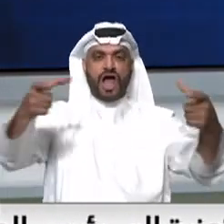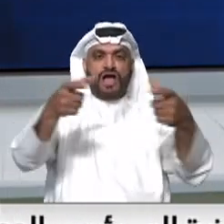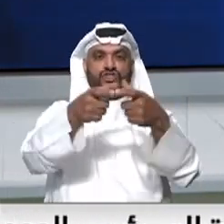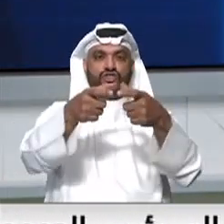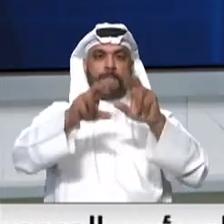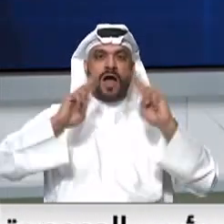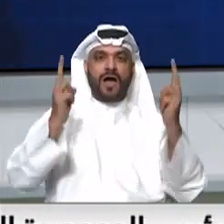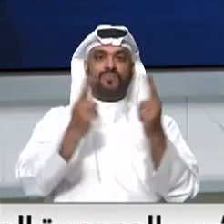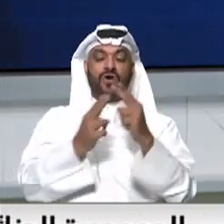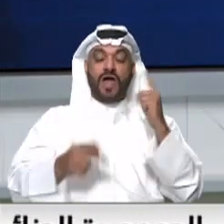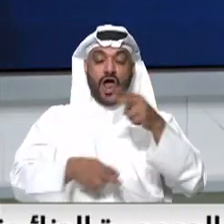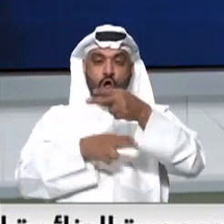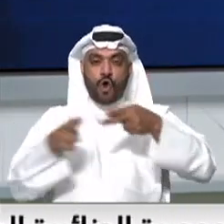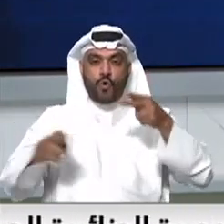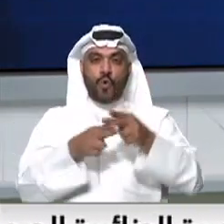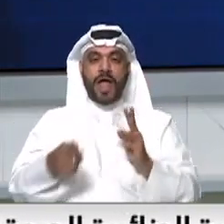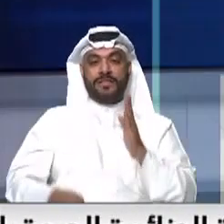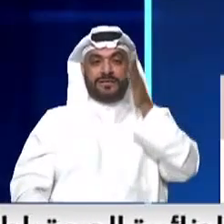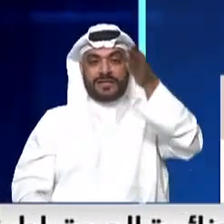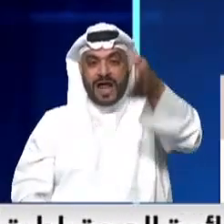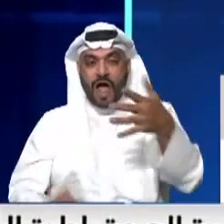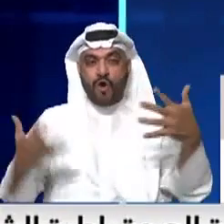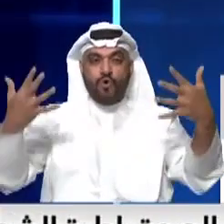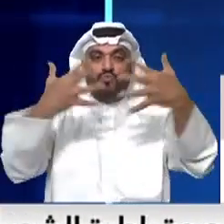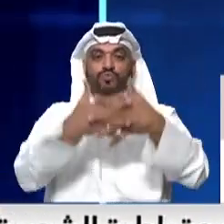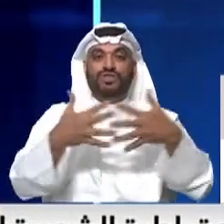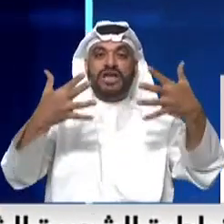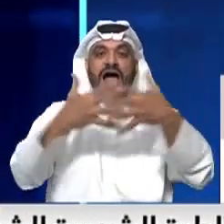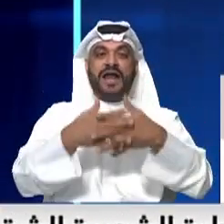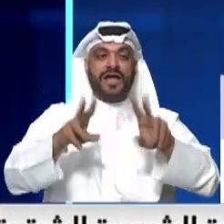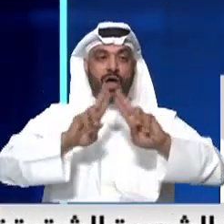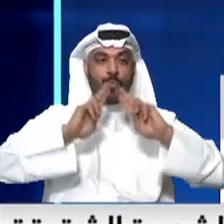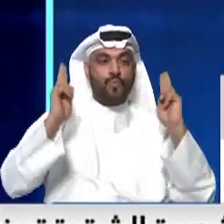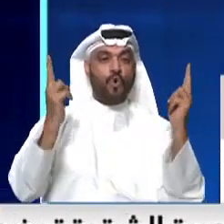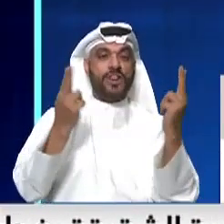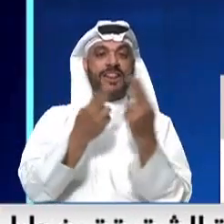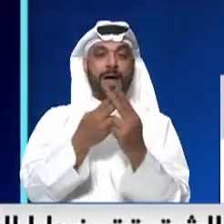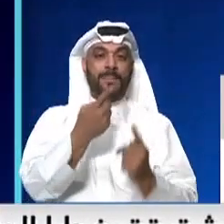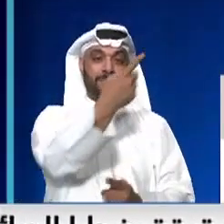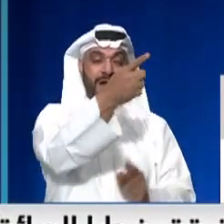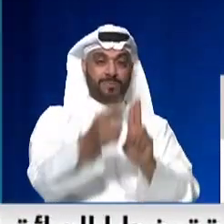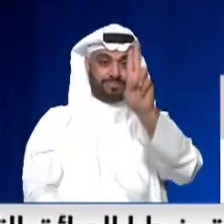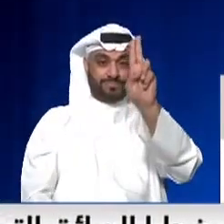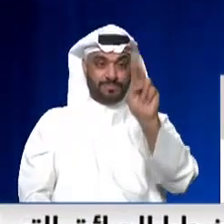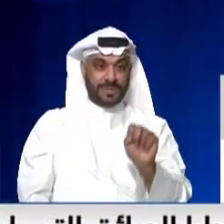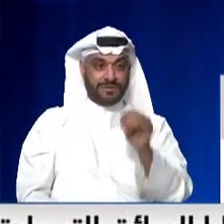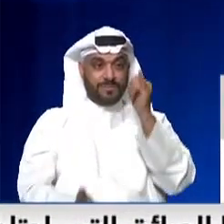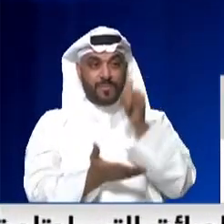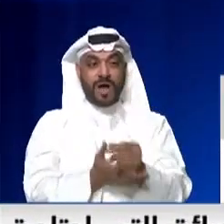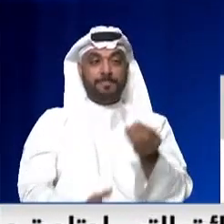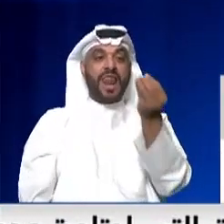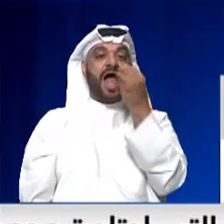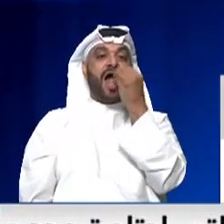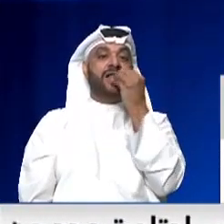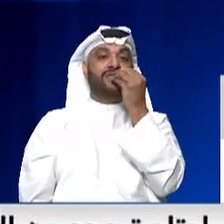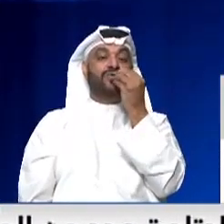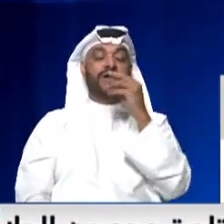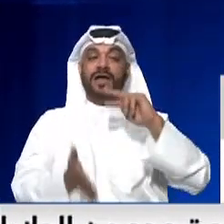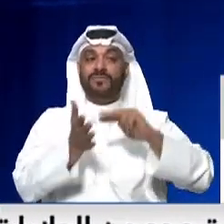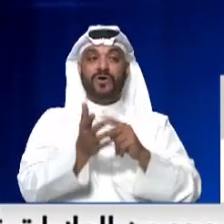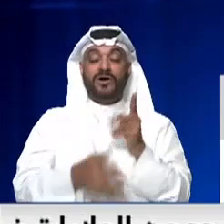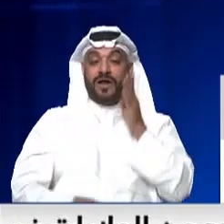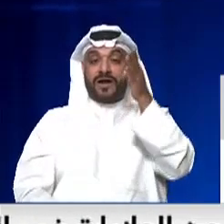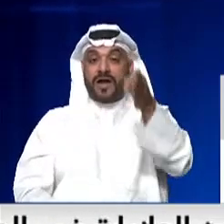وحكومه شاركت دوله الكويت بوفد يتراسه رئيسه المجلس الاداره المدير العام لهيئه الغذائي والتغذيه